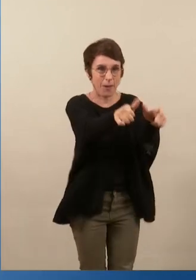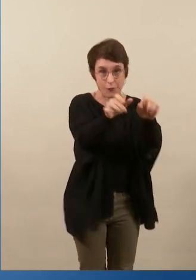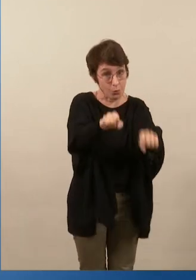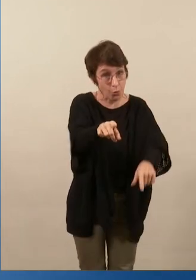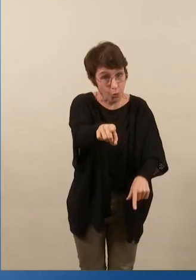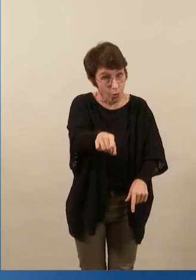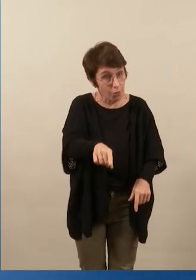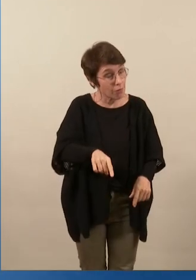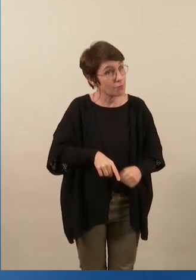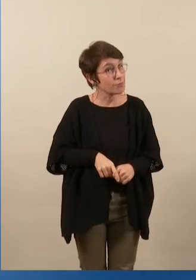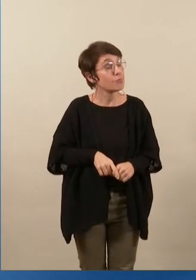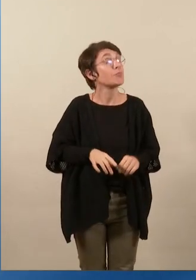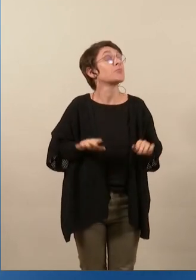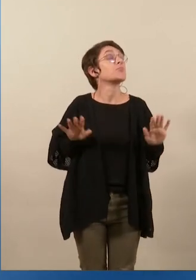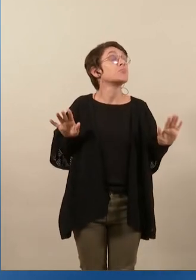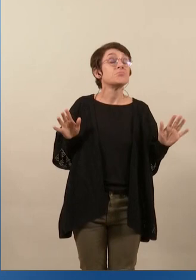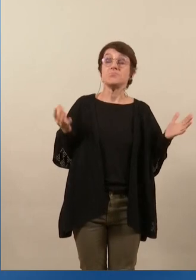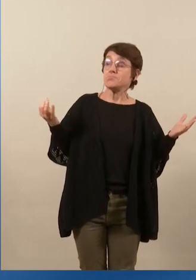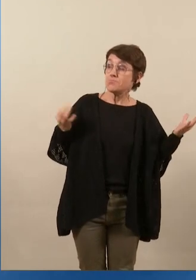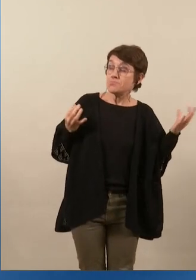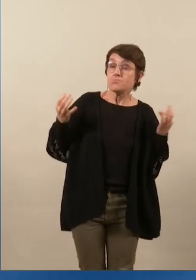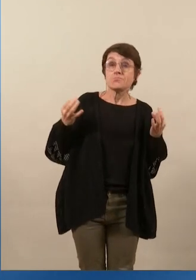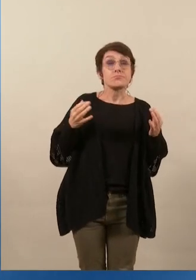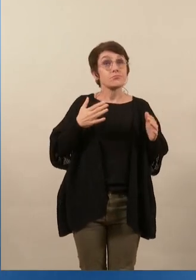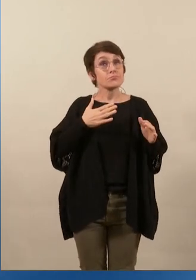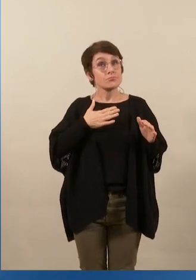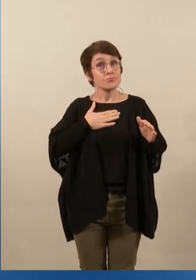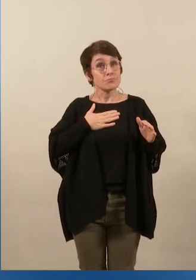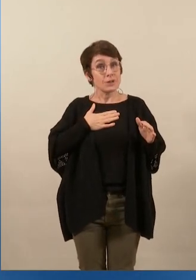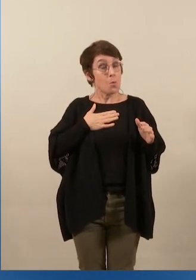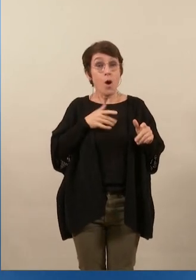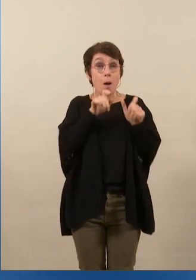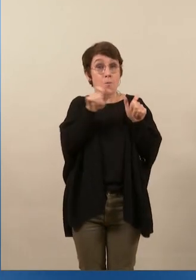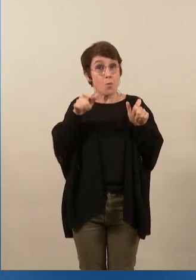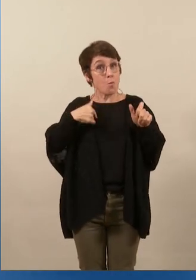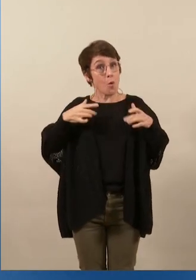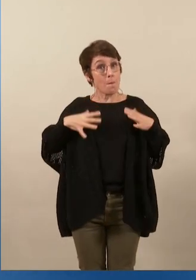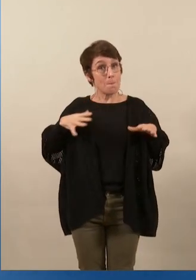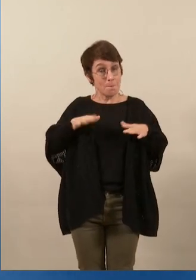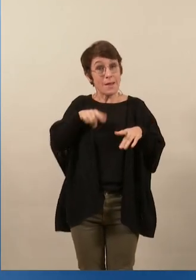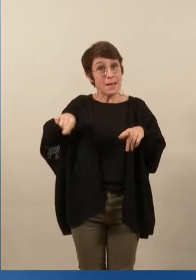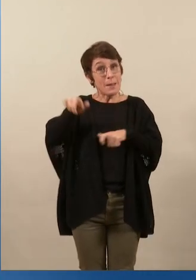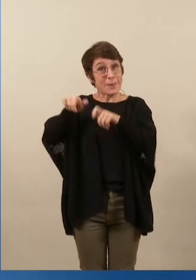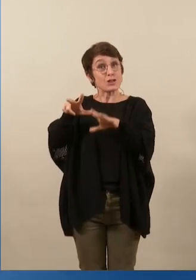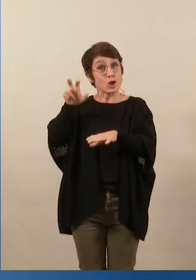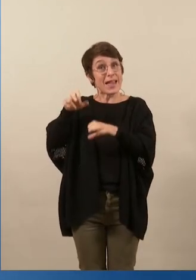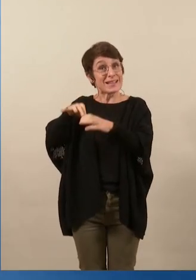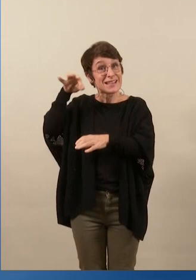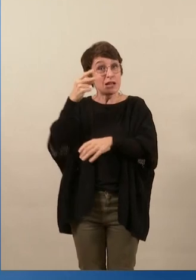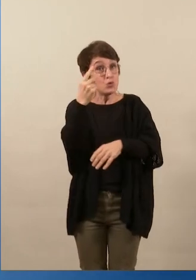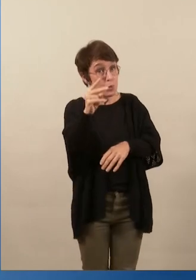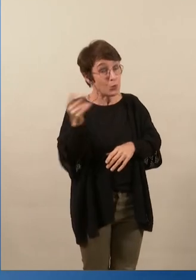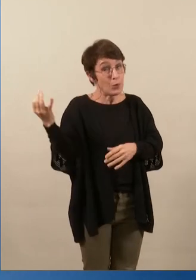vos élus moi je n'ai pris il y a aucun terme qui m'appartient ce sont des témoignages de